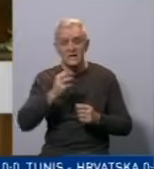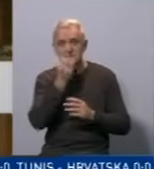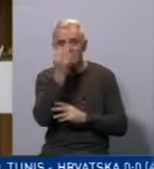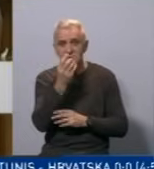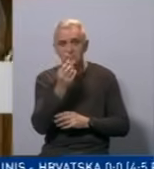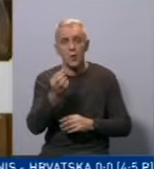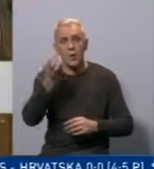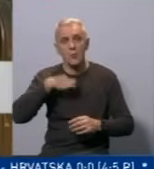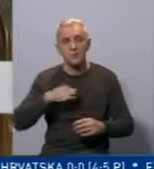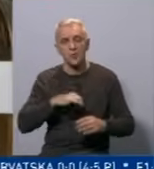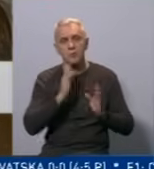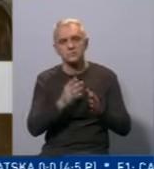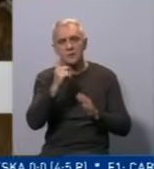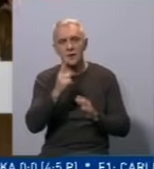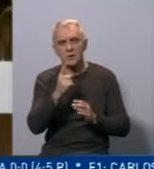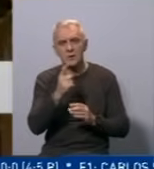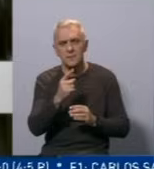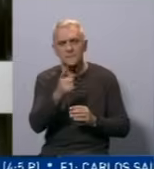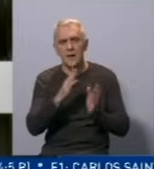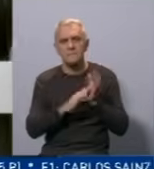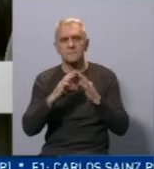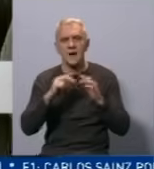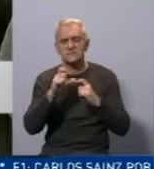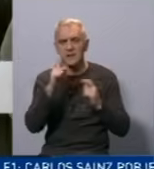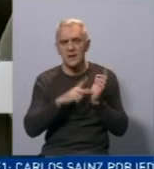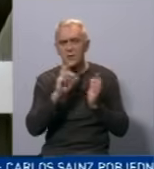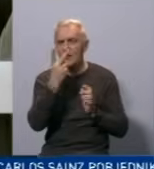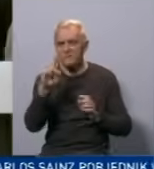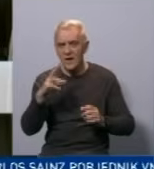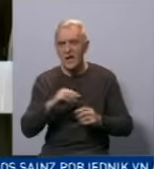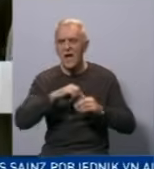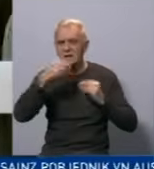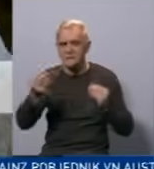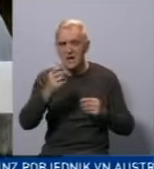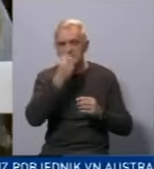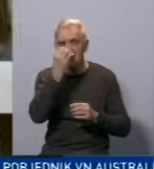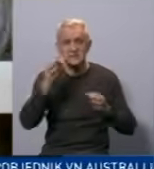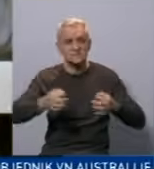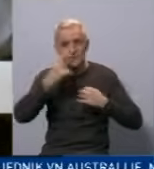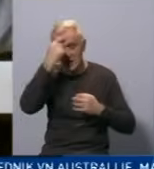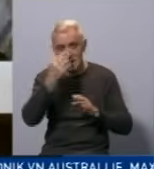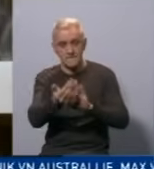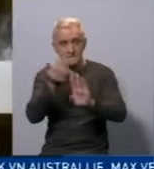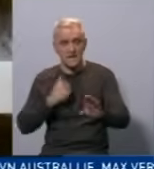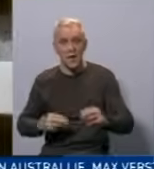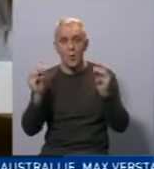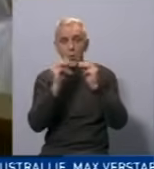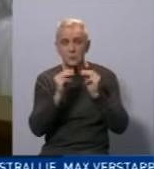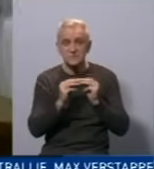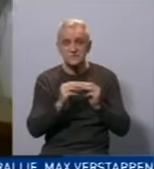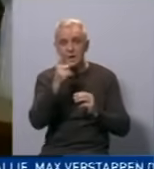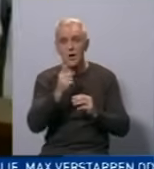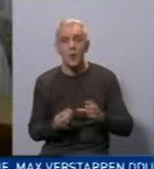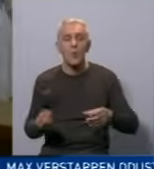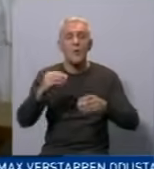se obavljaju procesije i blagosiljaju maslinove grančice. Cvjetnica se slavi nedjelju prije Uskrsa i ujedno je uvod